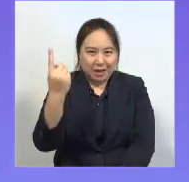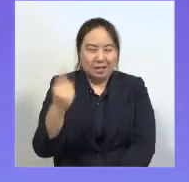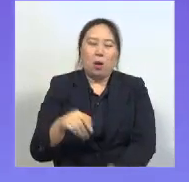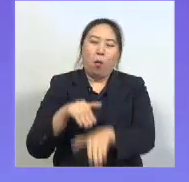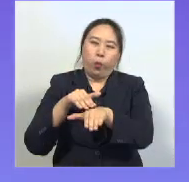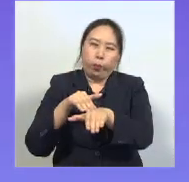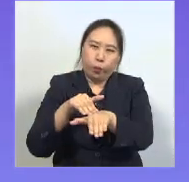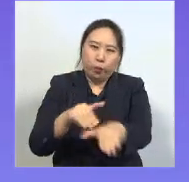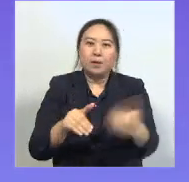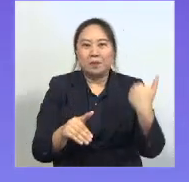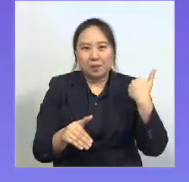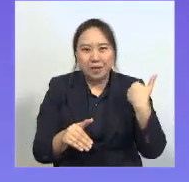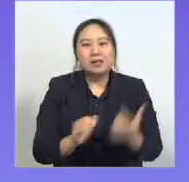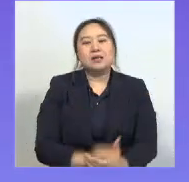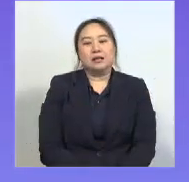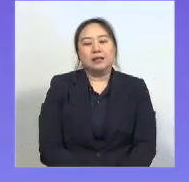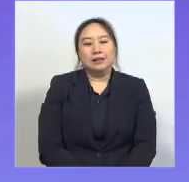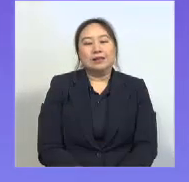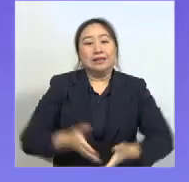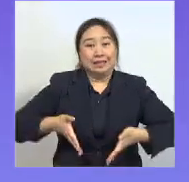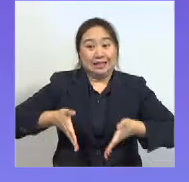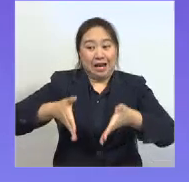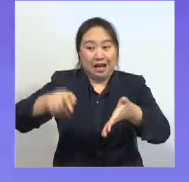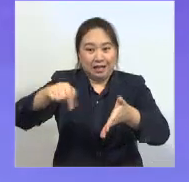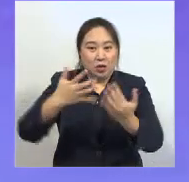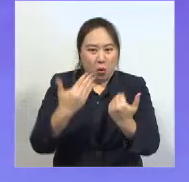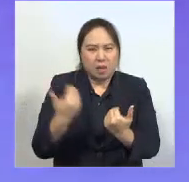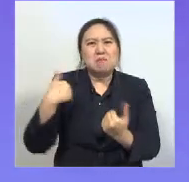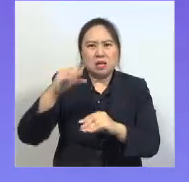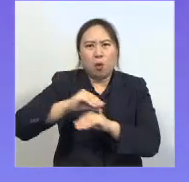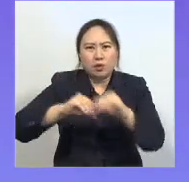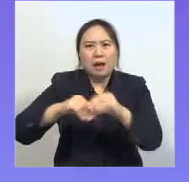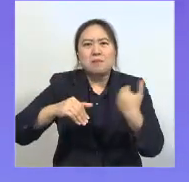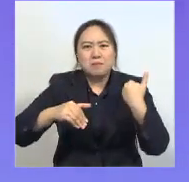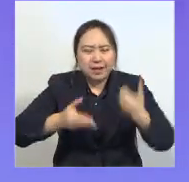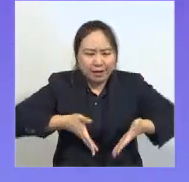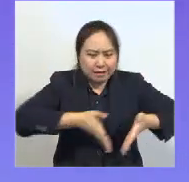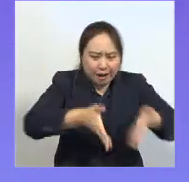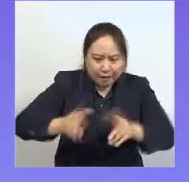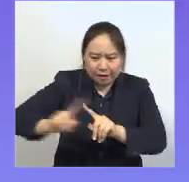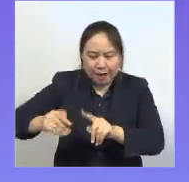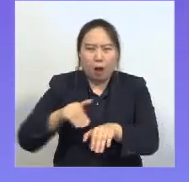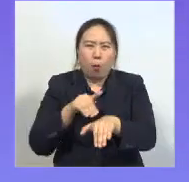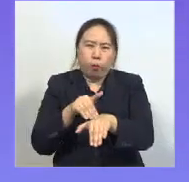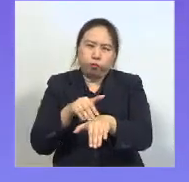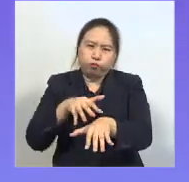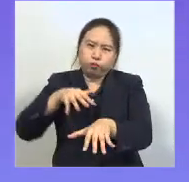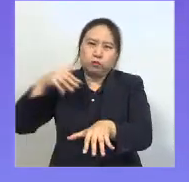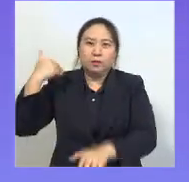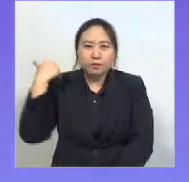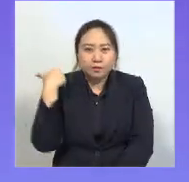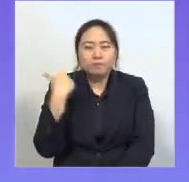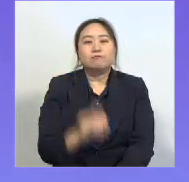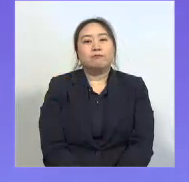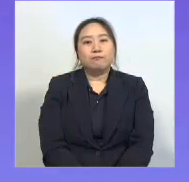หนาแน่นมากแล้วประกอบกับเส้นทางนั้นตอนนี้ก็อยู่ระหว่างการก่อสร้างเส้นทางต่างๆการจราจรก็จะหนาแน่นมากนะค